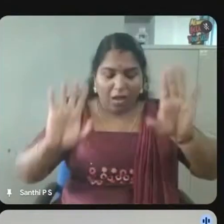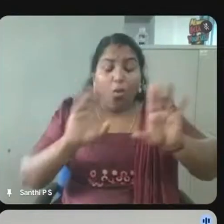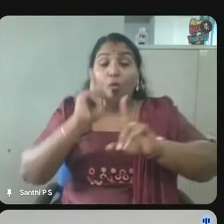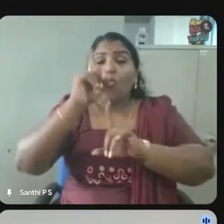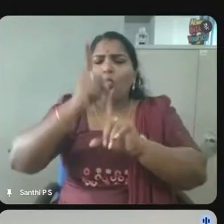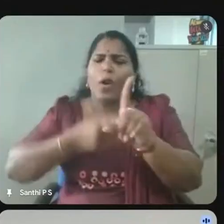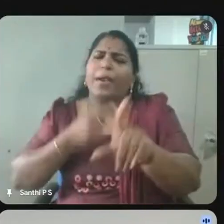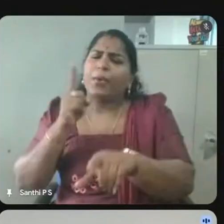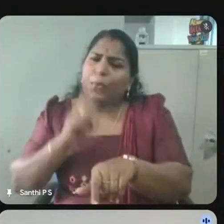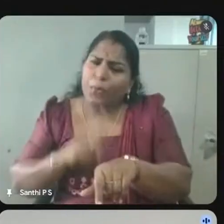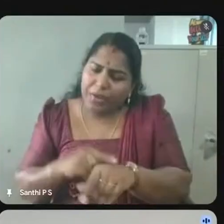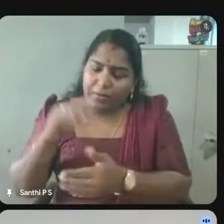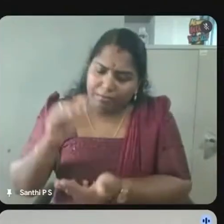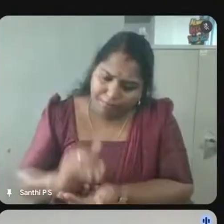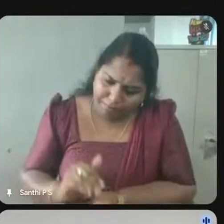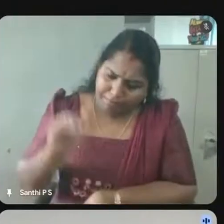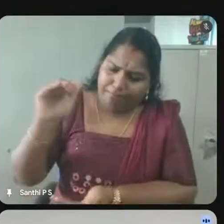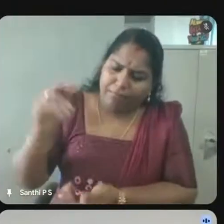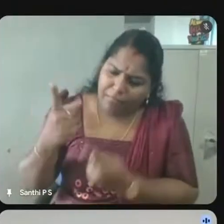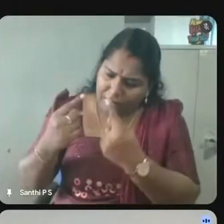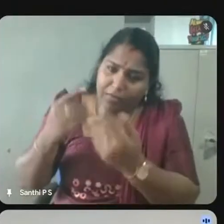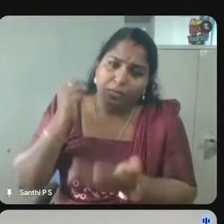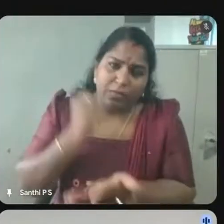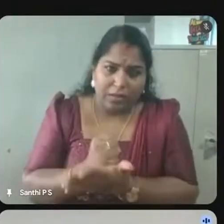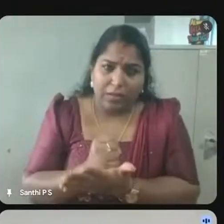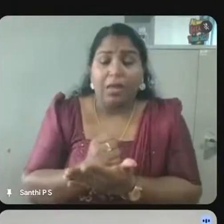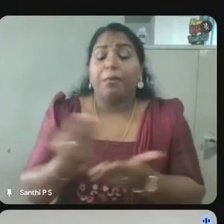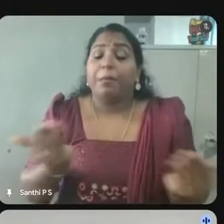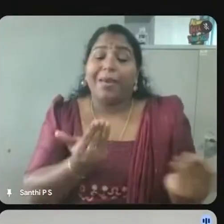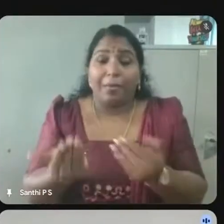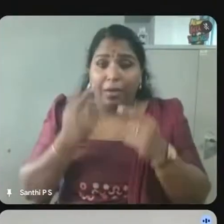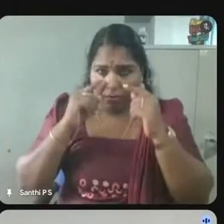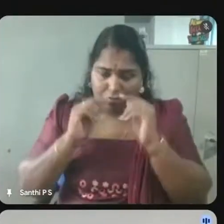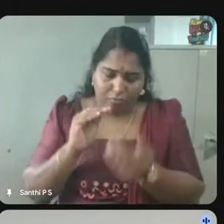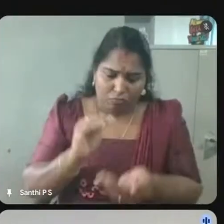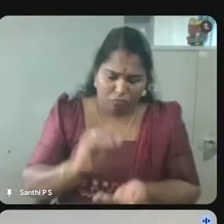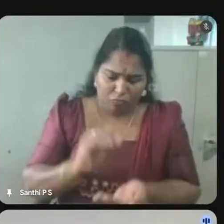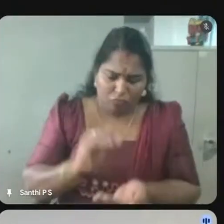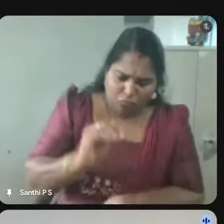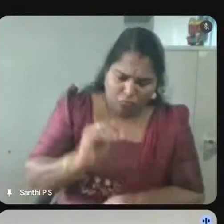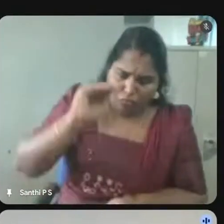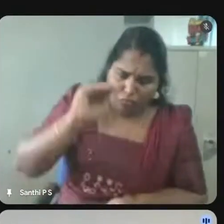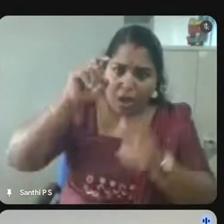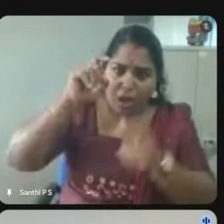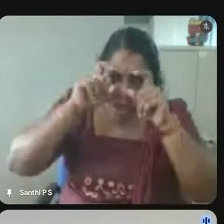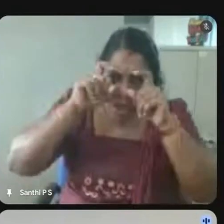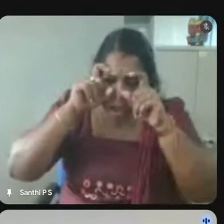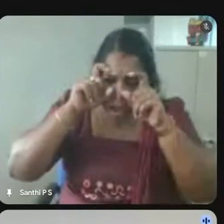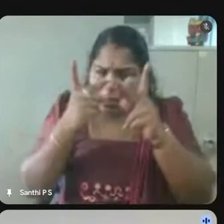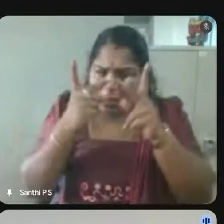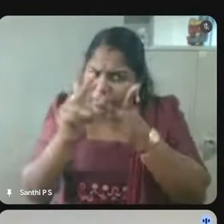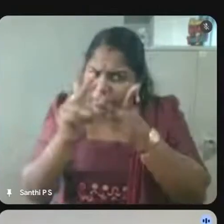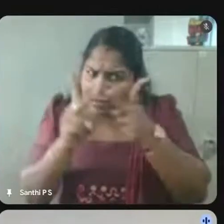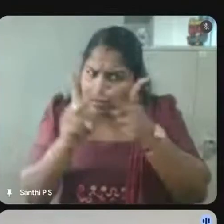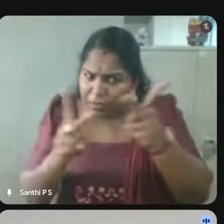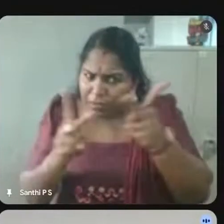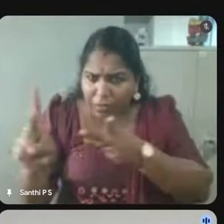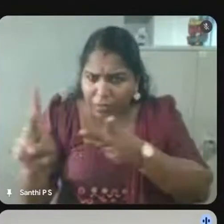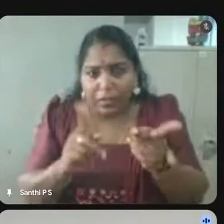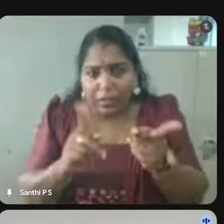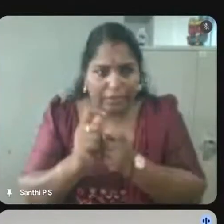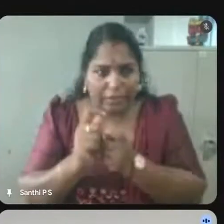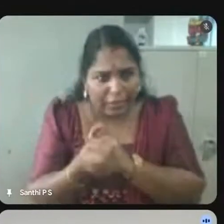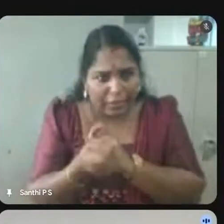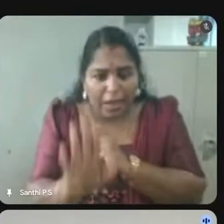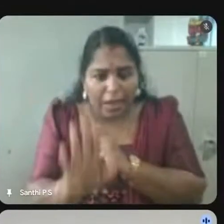മനസ്സിലാക്കുക. കുട്ടികൾ വളർന്നുകൊണ്ടിരിക്കുകയാണ്, അവരുടെ കണ്ണിന്റെ സൈസും ഷേപ്പും വ്യത്യാസം വരും. അതുകൊണ്ടും അതുപോലെ പല പേരൻസിനും ഒരു സ്റ്റിഗ്മയാണ് കണ്ണാടി വെക്കുക എന്നുള്ളത്.